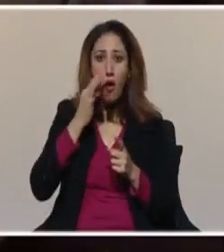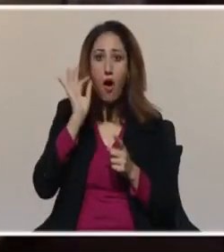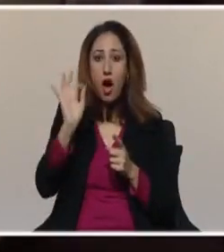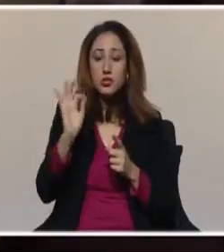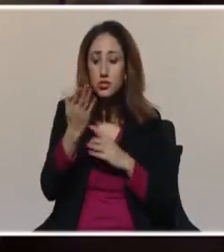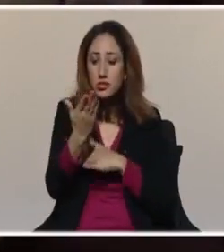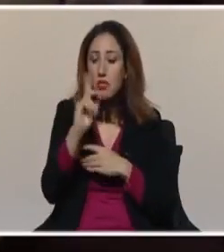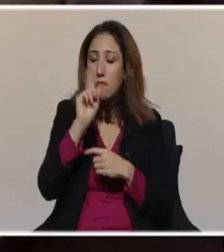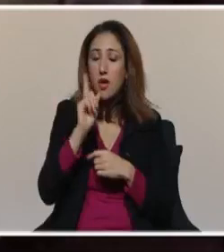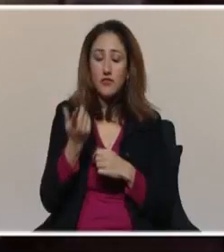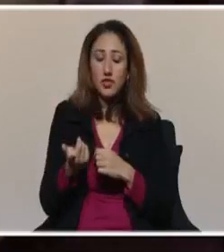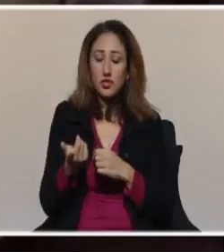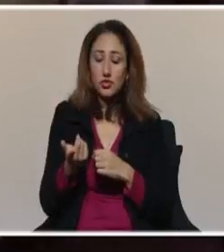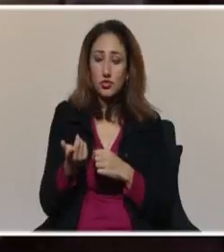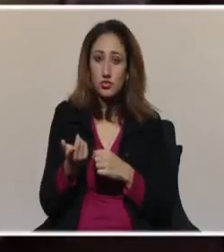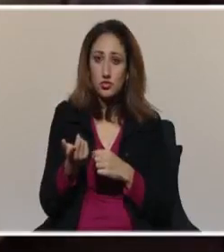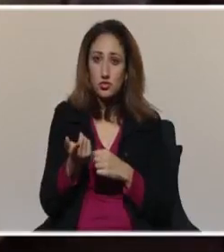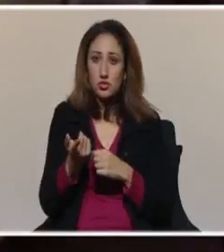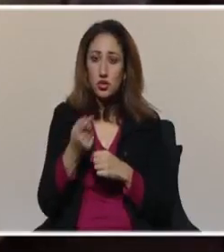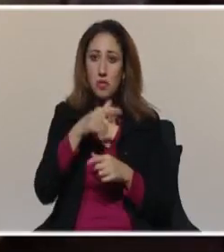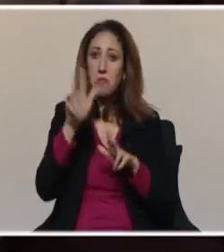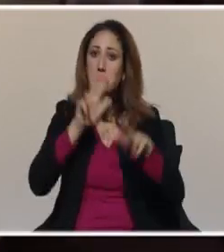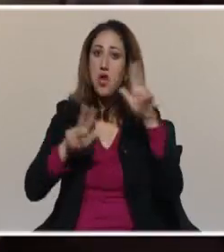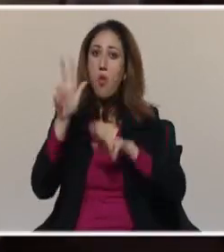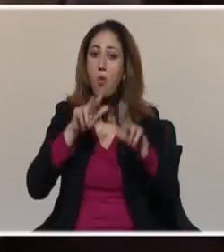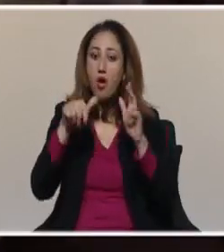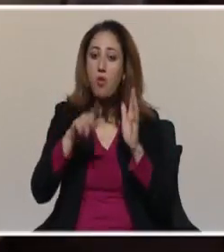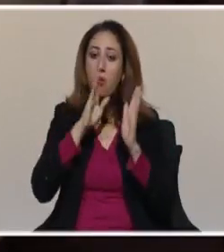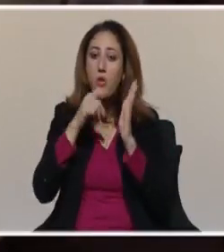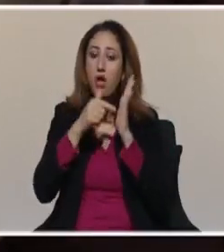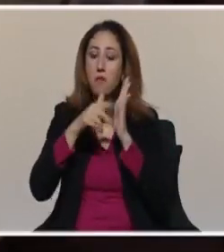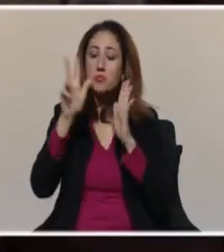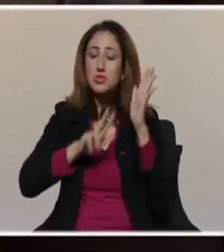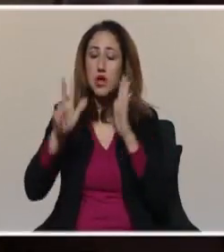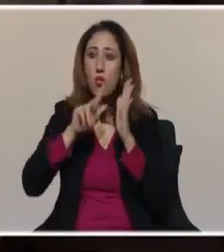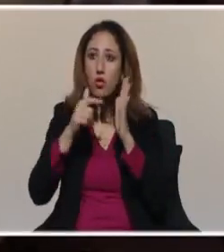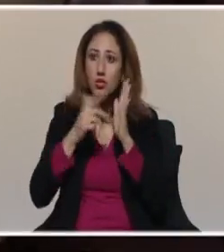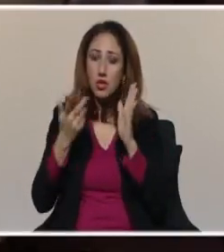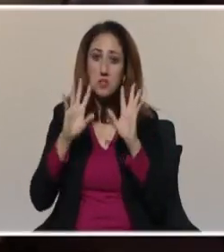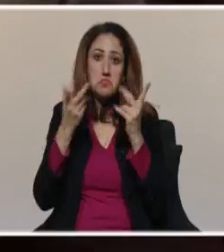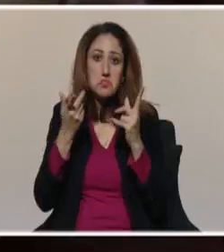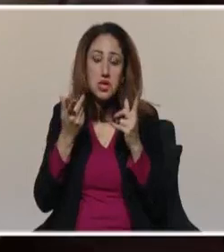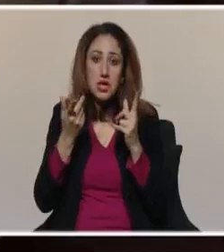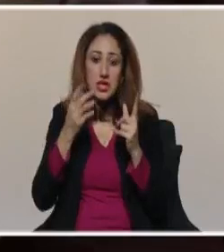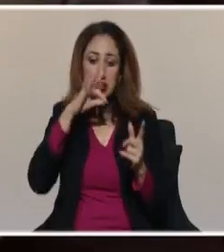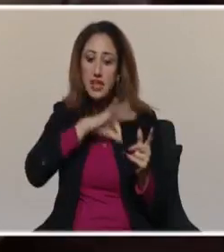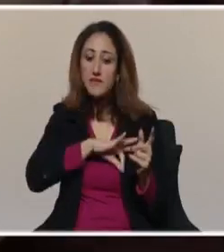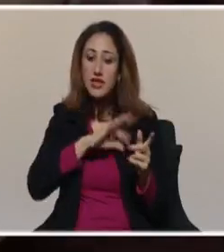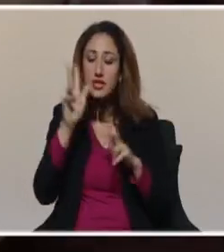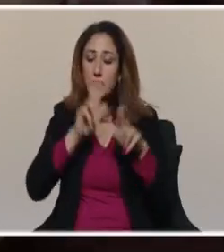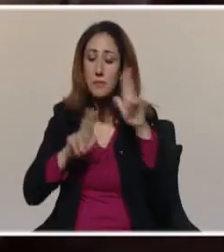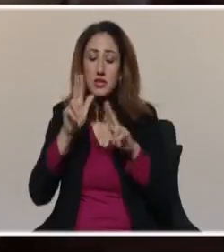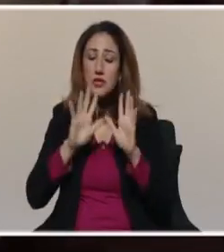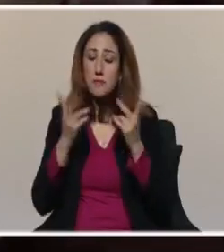القسيمة. فمعنى كده من كلامها إن القسيمة دي مزورة. مين اللي ليه الصالح إن هو يزور القسيمة؟ على الرغم إن الأستاذ